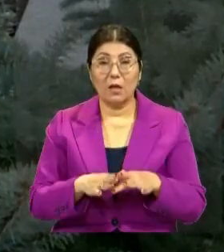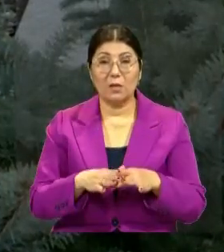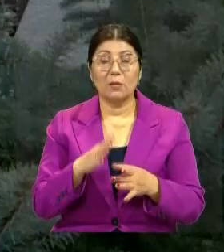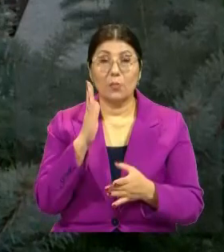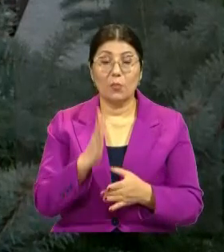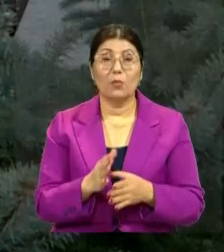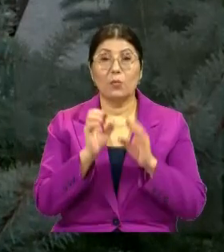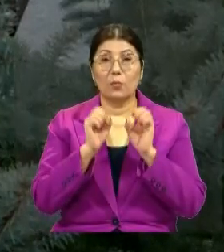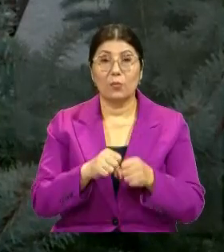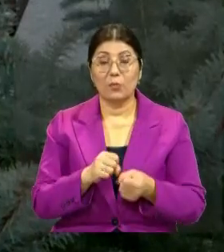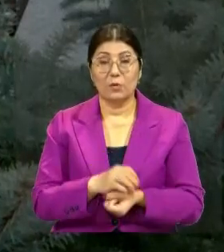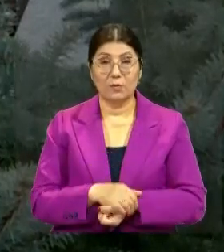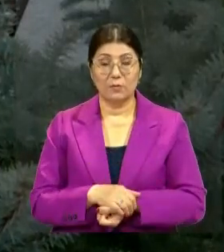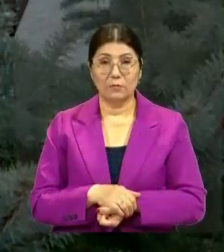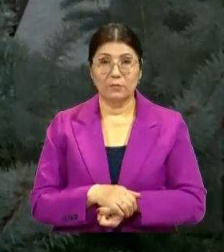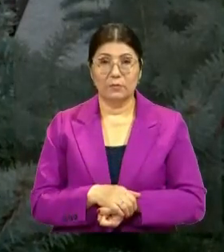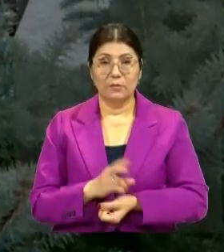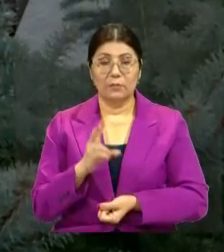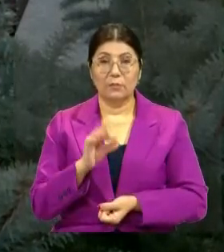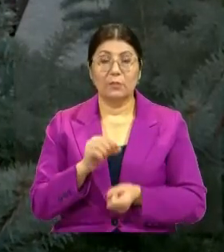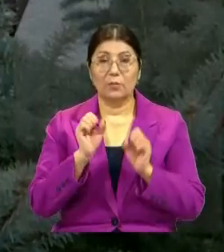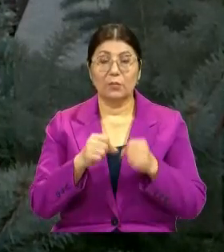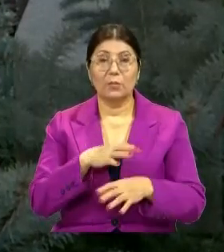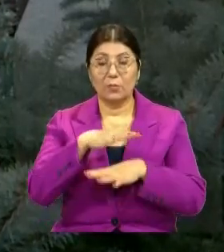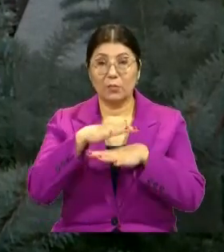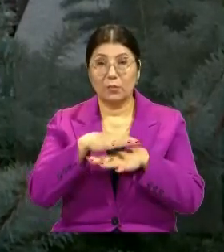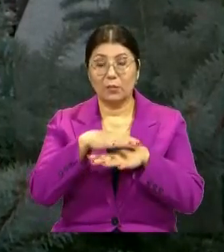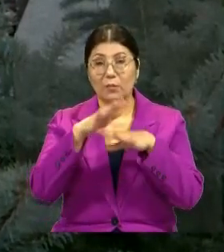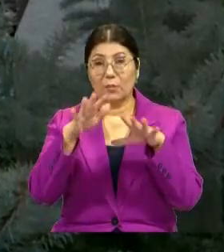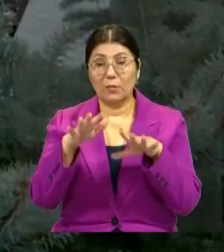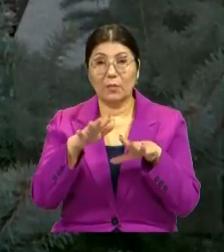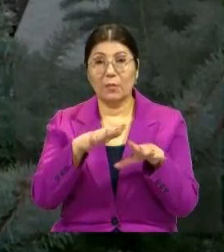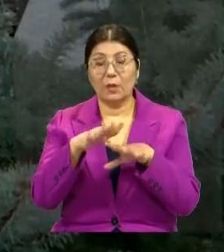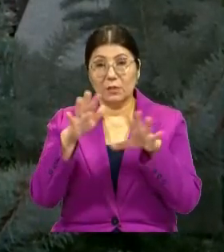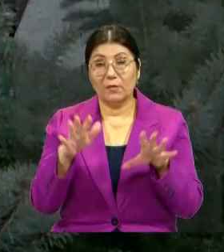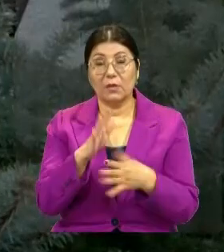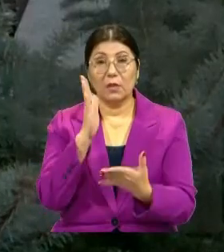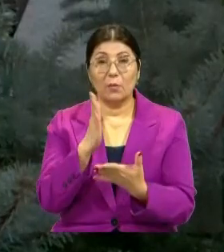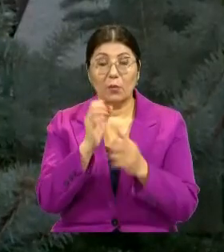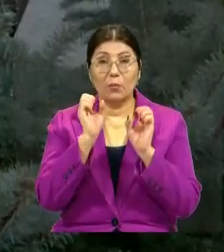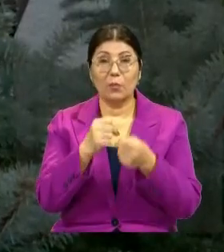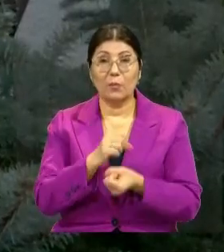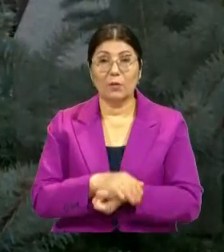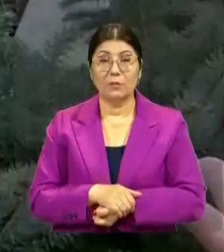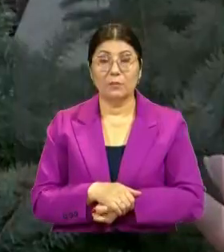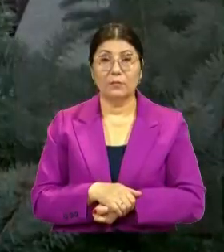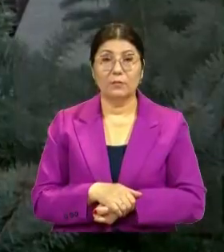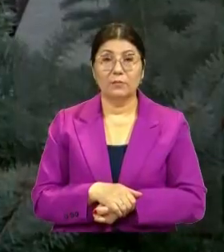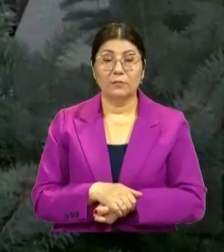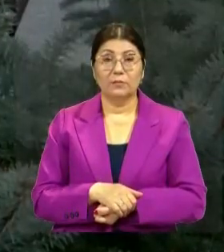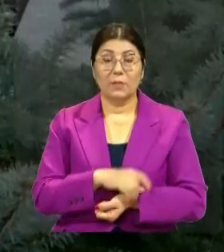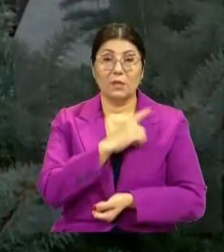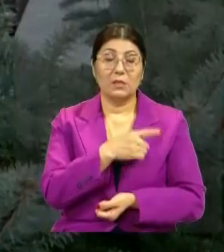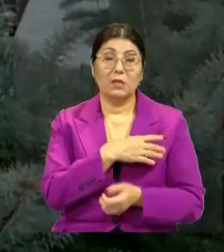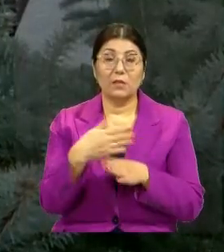болуы ықтимал. Кейбір уақыттарда тұман және көктайғақ болуы 15-20 метр секундқа дейін желдің ұйтқуы ықтимал. Ақтөбе